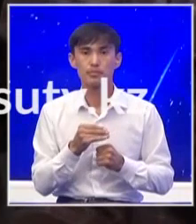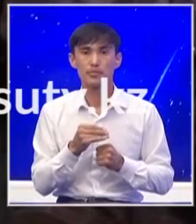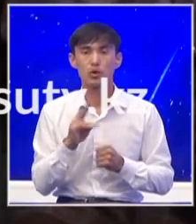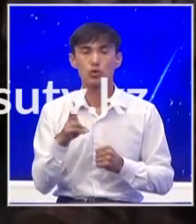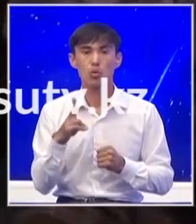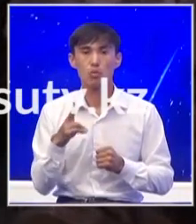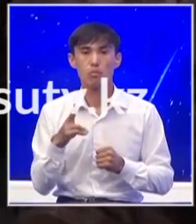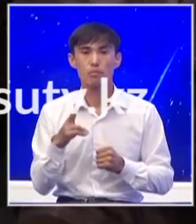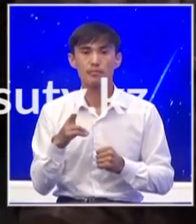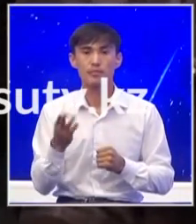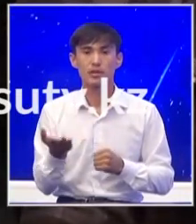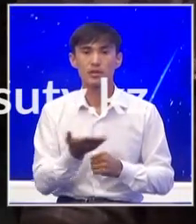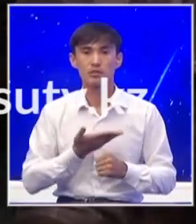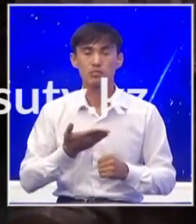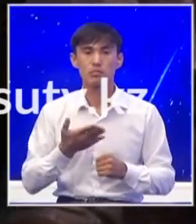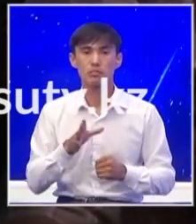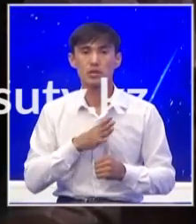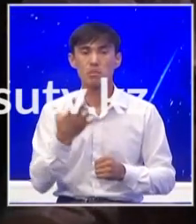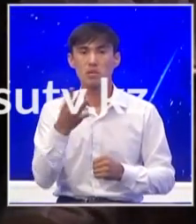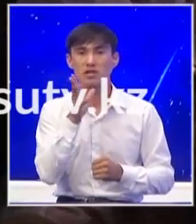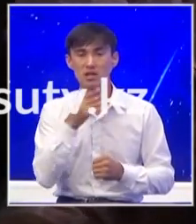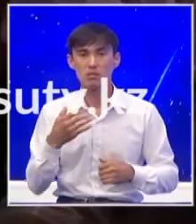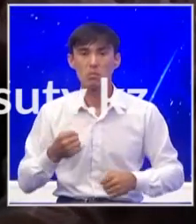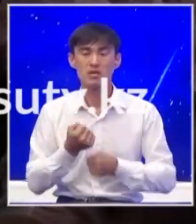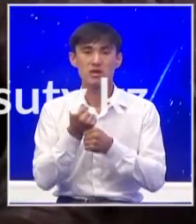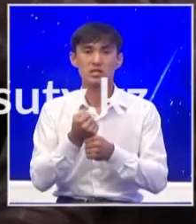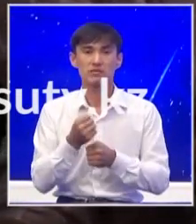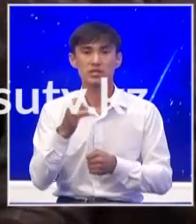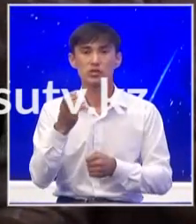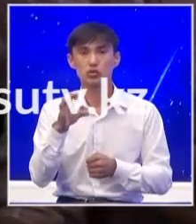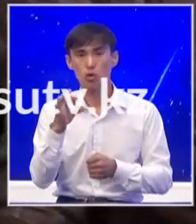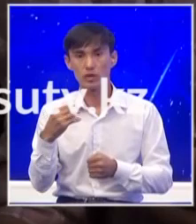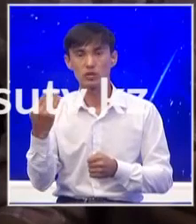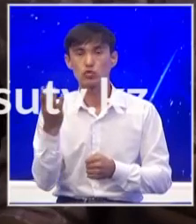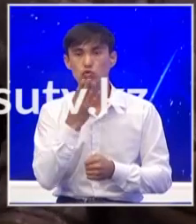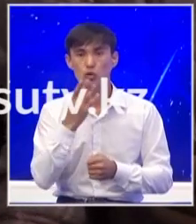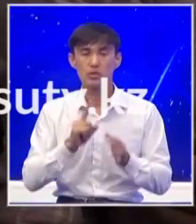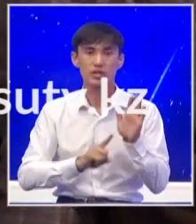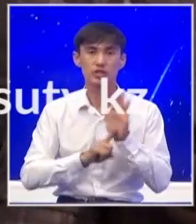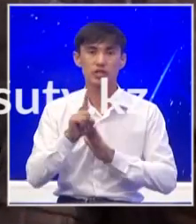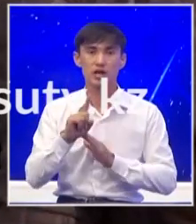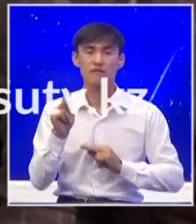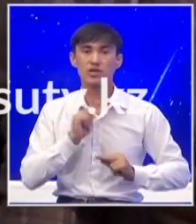всем, кто вот 5 лет ее поддерживал, и кто Сона с Уштоби, вот, начиная,